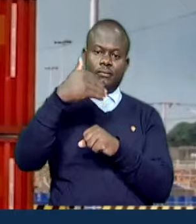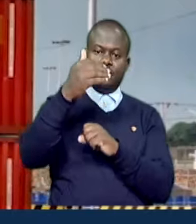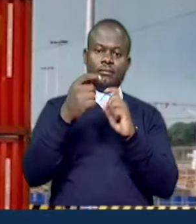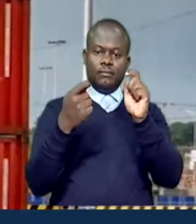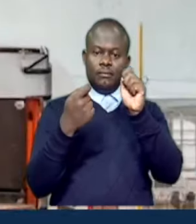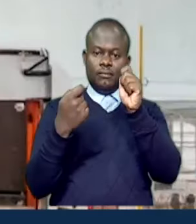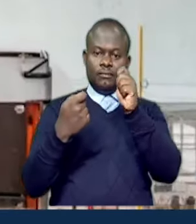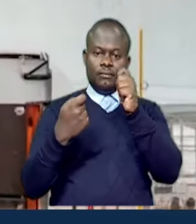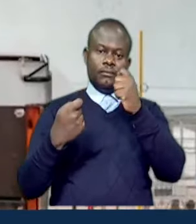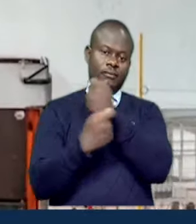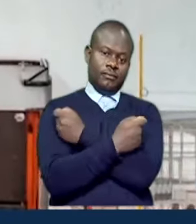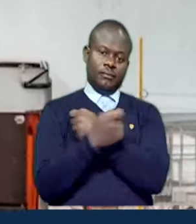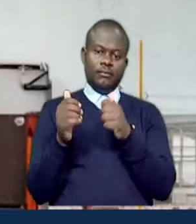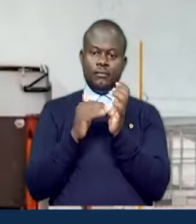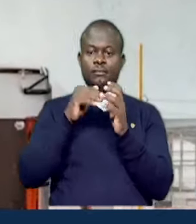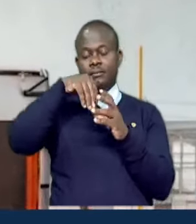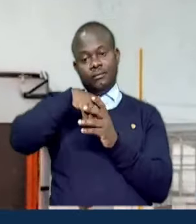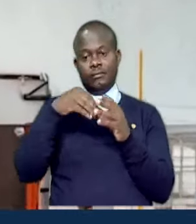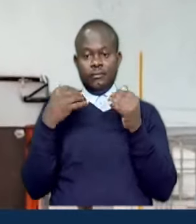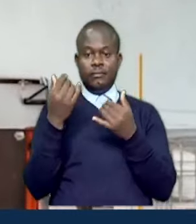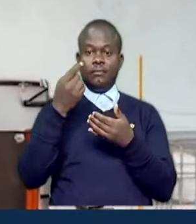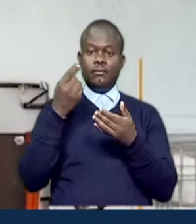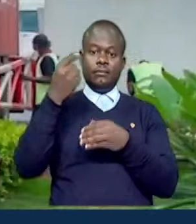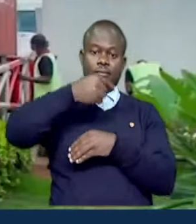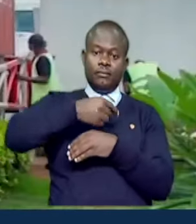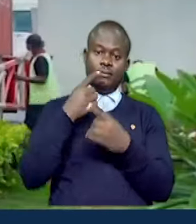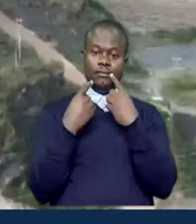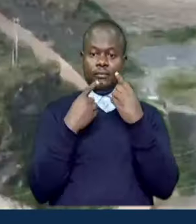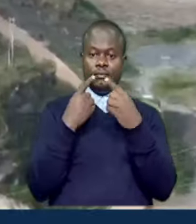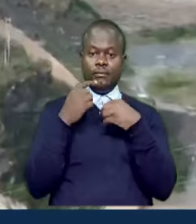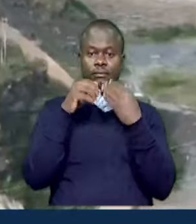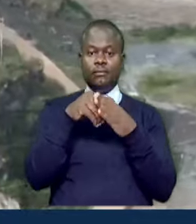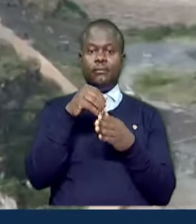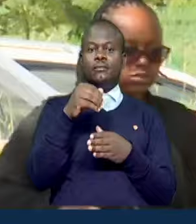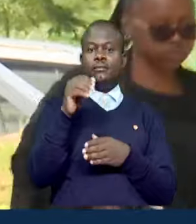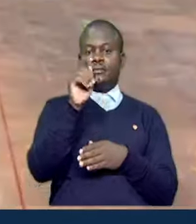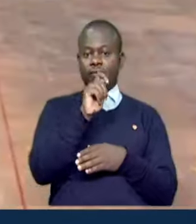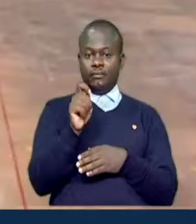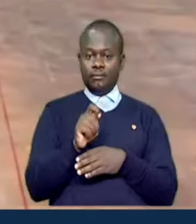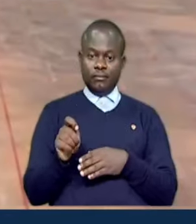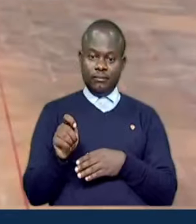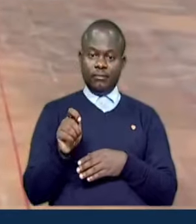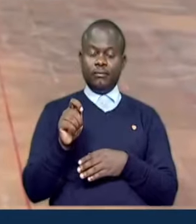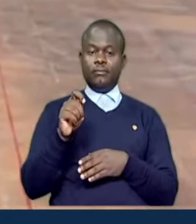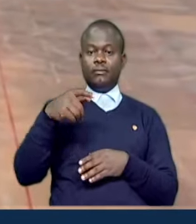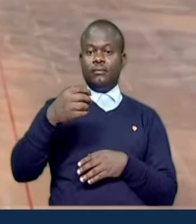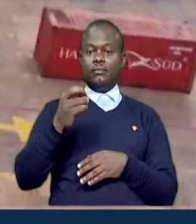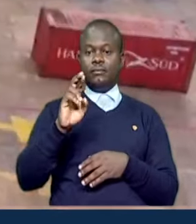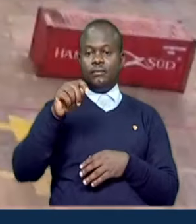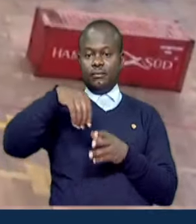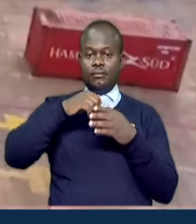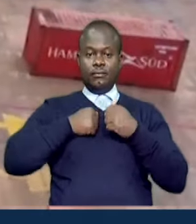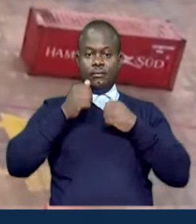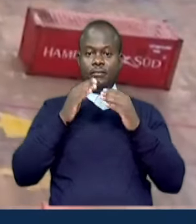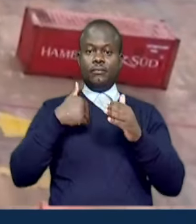bavugurura, harimo no kuba uyu munsi tuvugana nanone Dar es Salaam Port cyangwa Tanzania Ports iri hano mu Rwanda